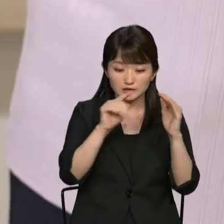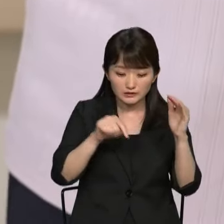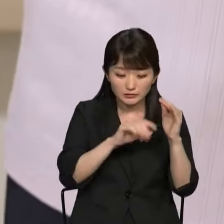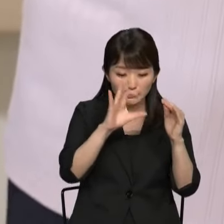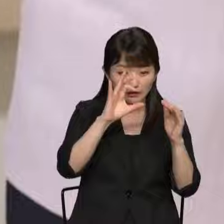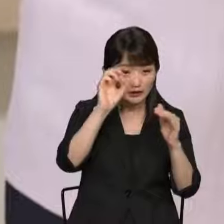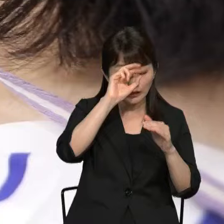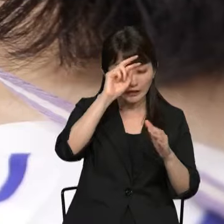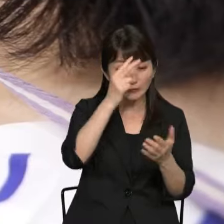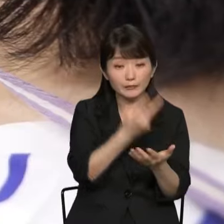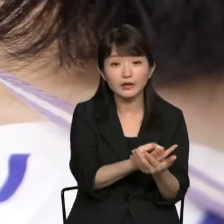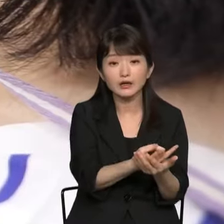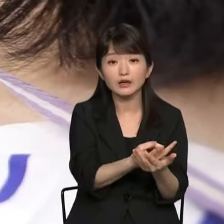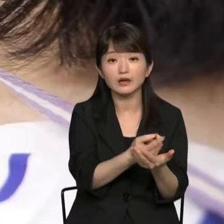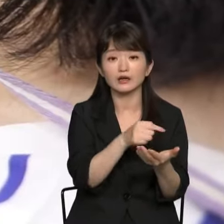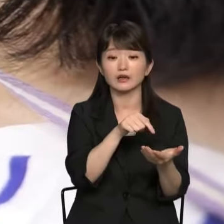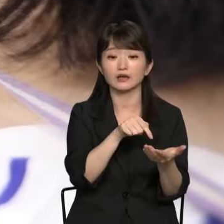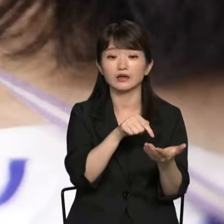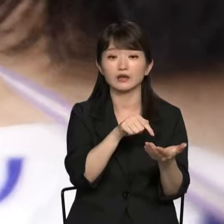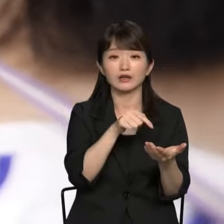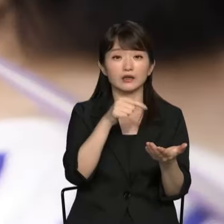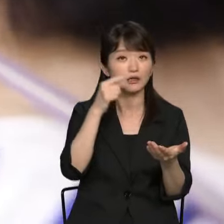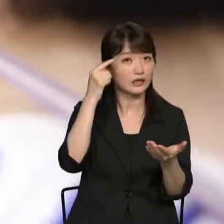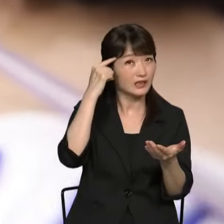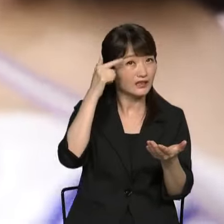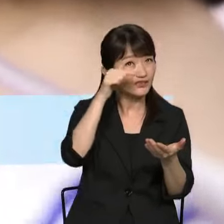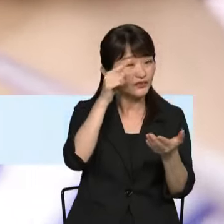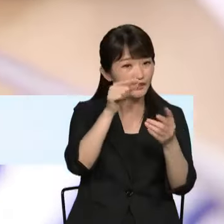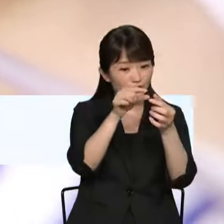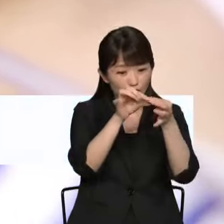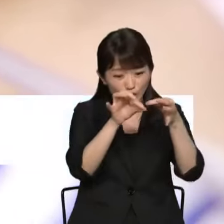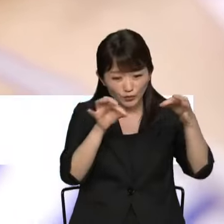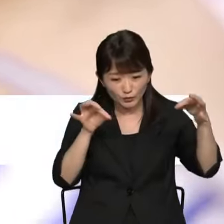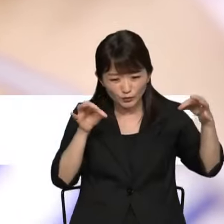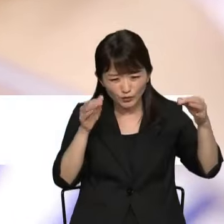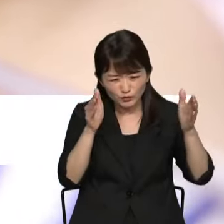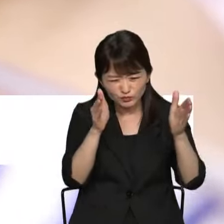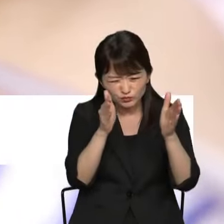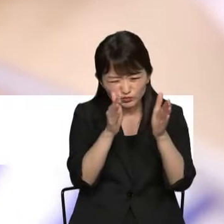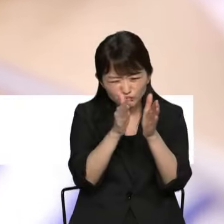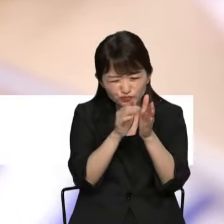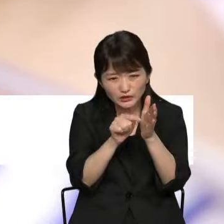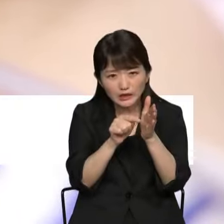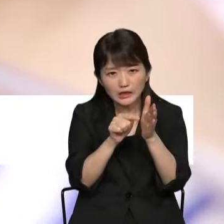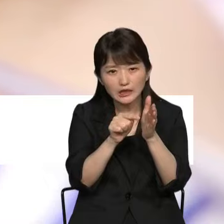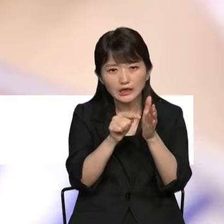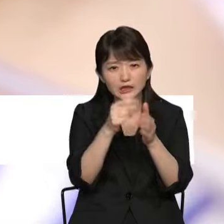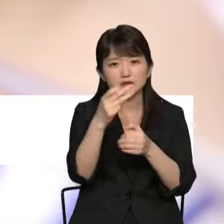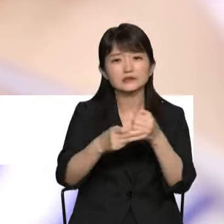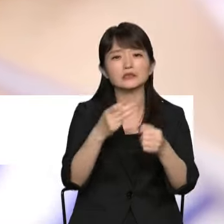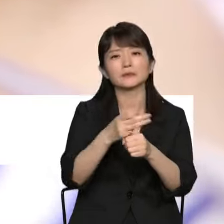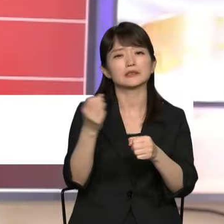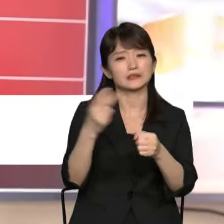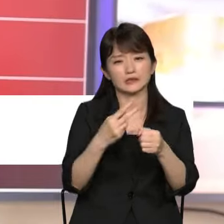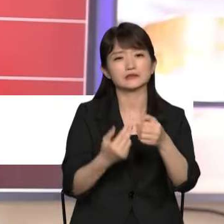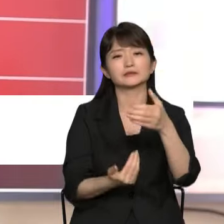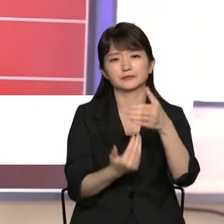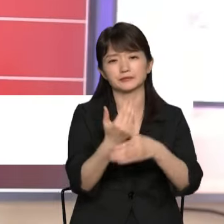갑자기 쓰러졌습니다. 뇌혈관이 좁아지는 모야모야병이 13년 만에 재발한 겁니다.